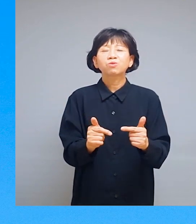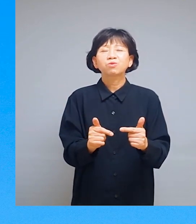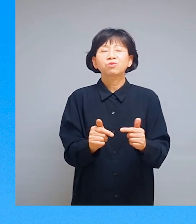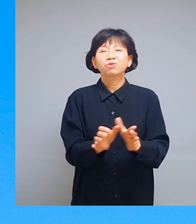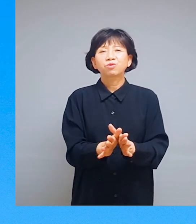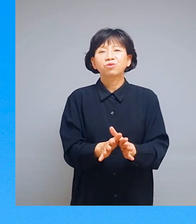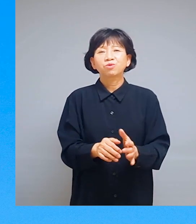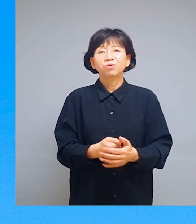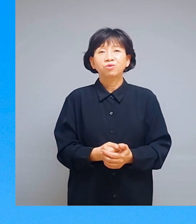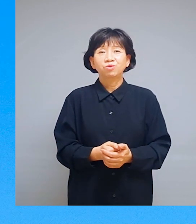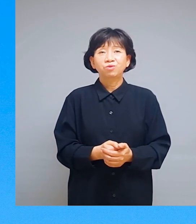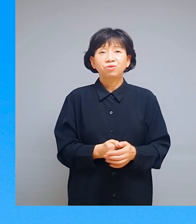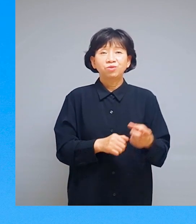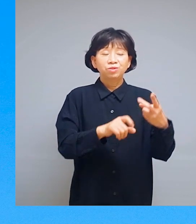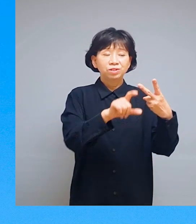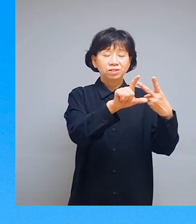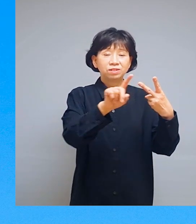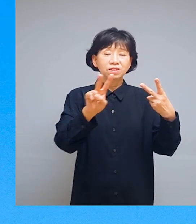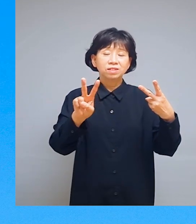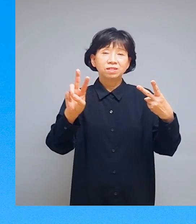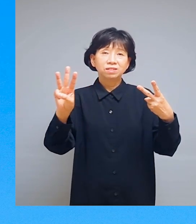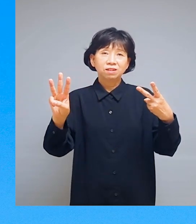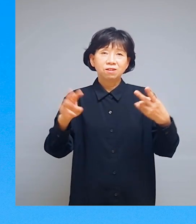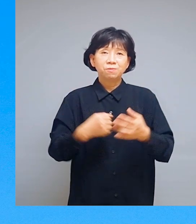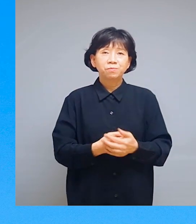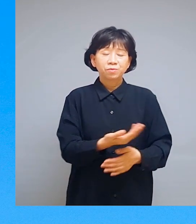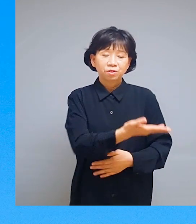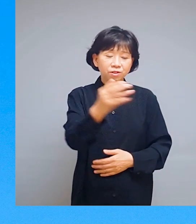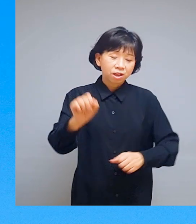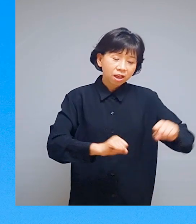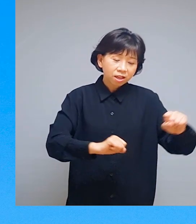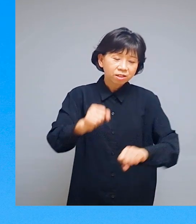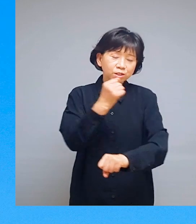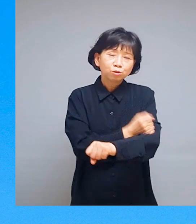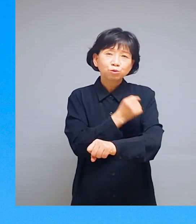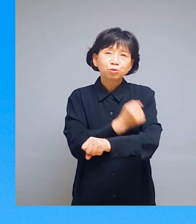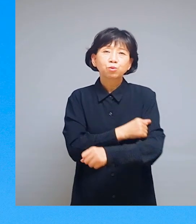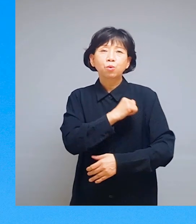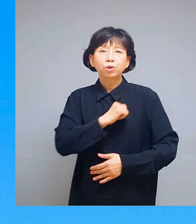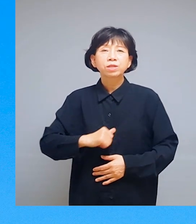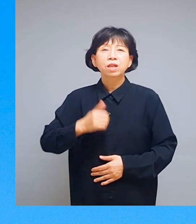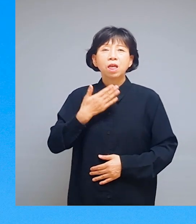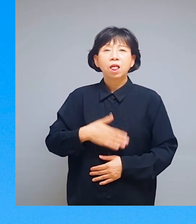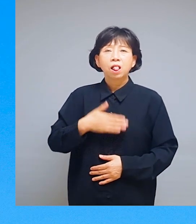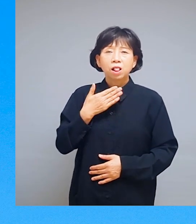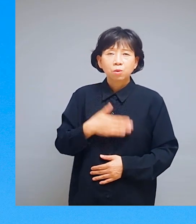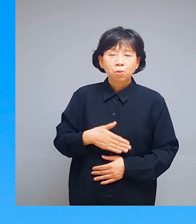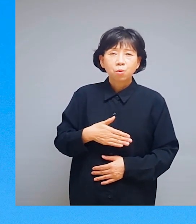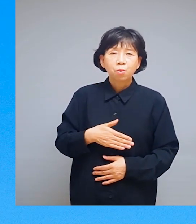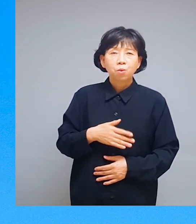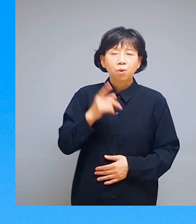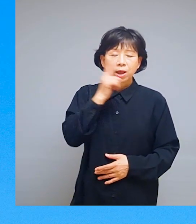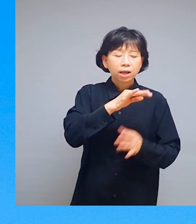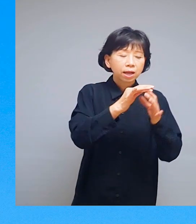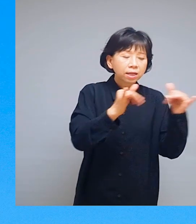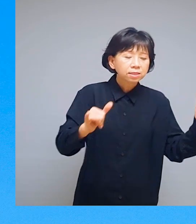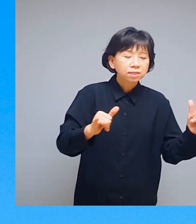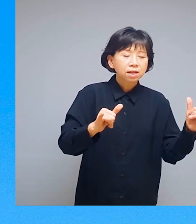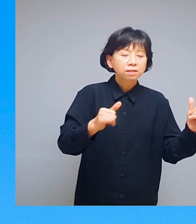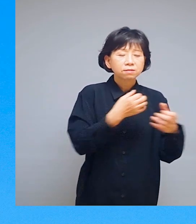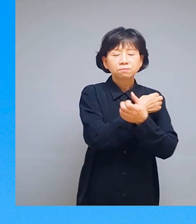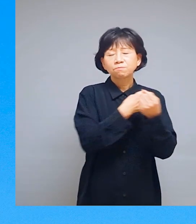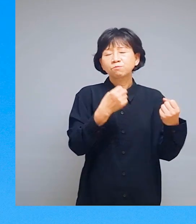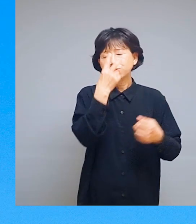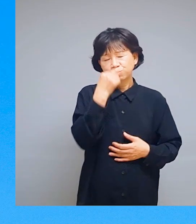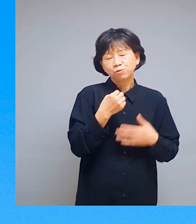2절 3절을 볼까요? 내가 내 행위와 수고와 내 인내를 알고 또 악한 자들을